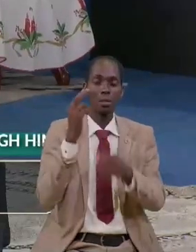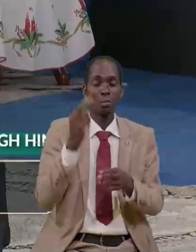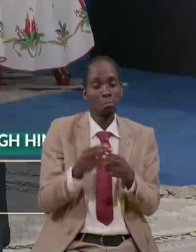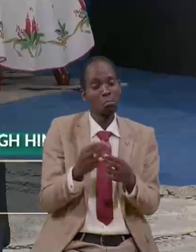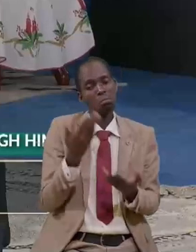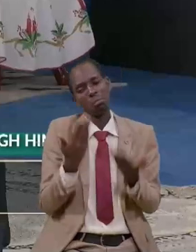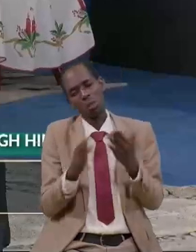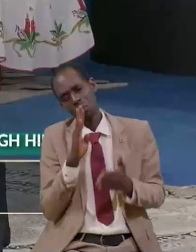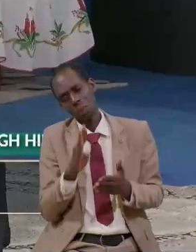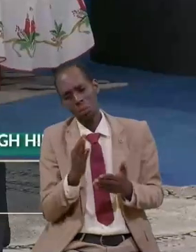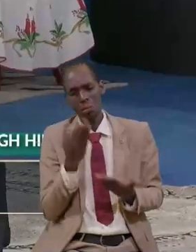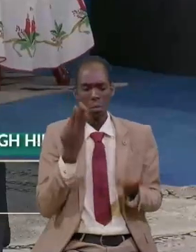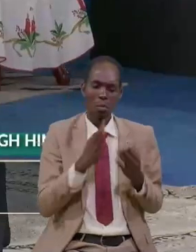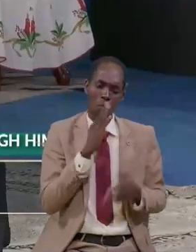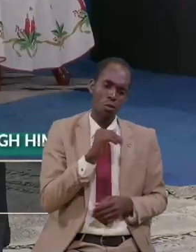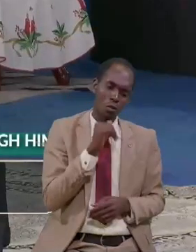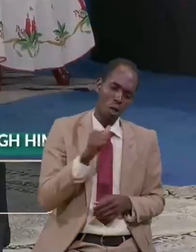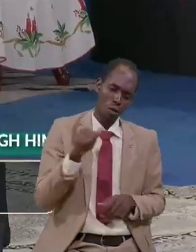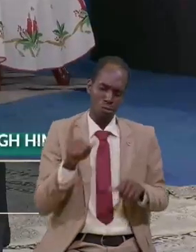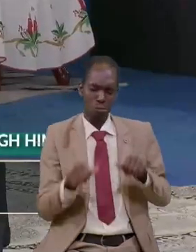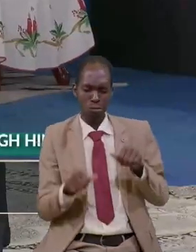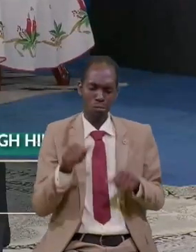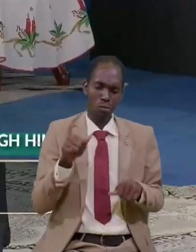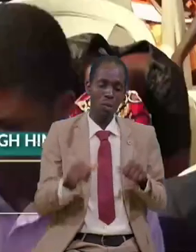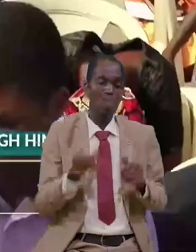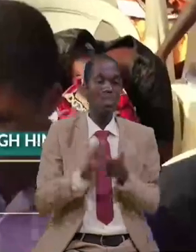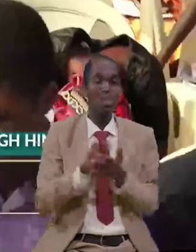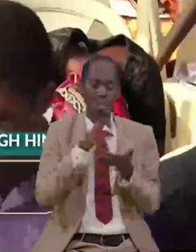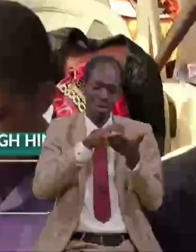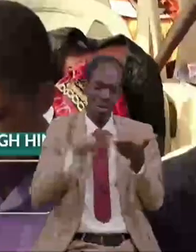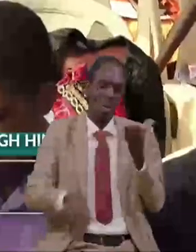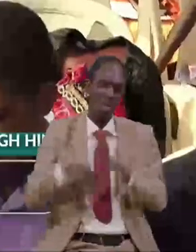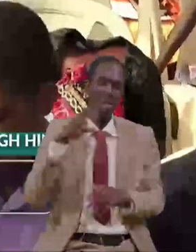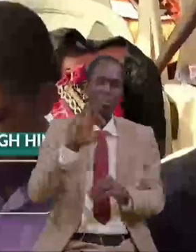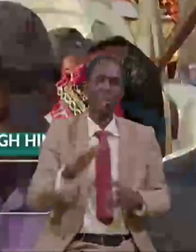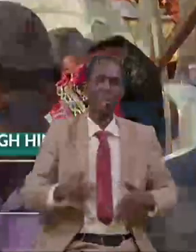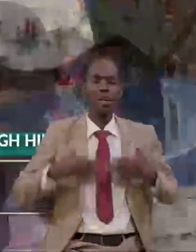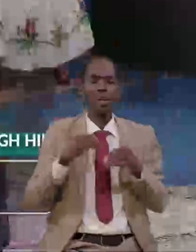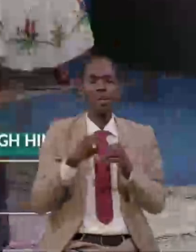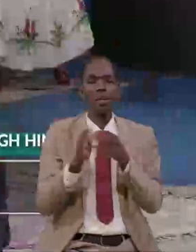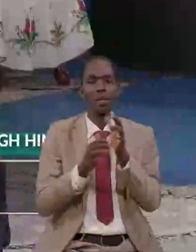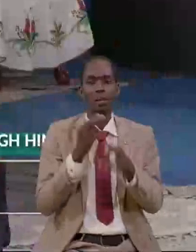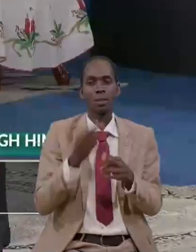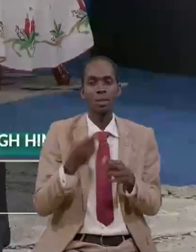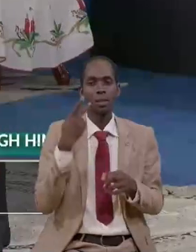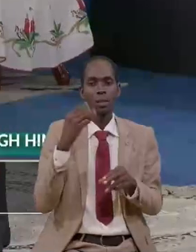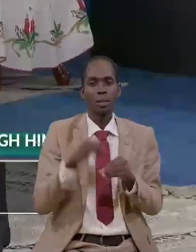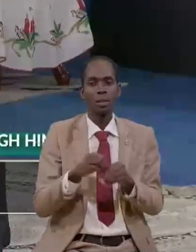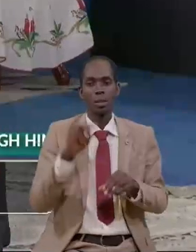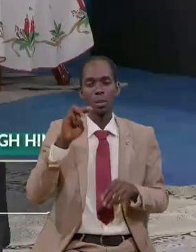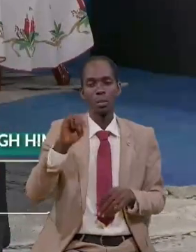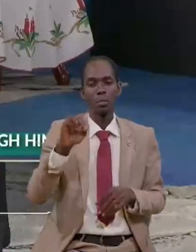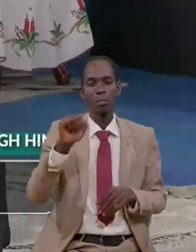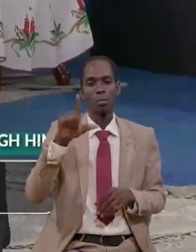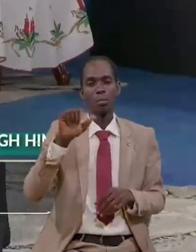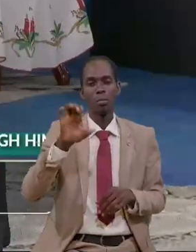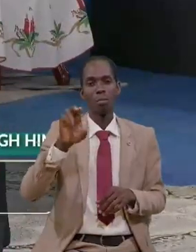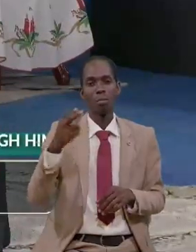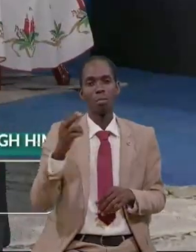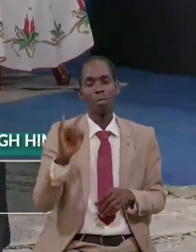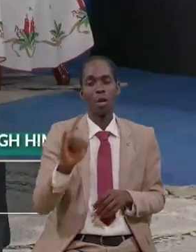Peut-être ou peut-être pas. Est ôtée de ta vie au nom de Jésus. Malachie chapitre 4, 2.